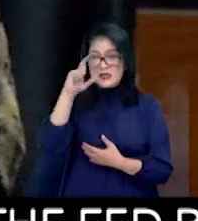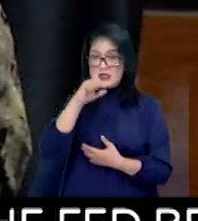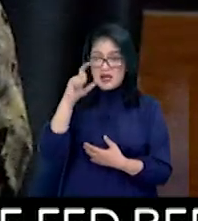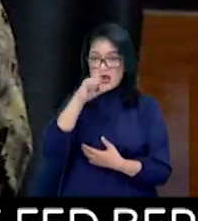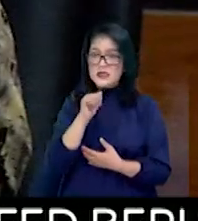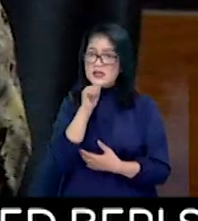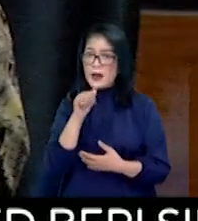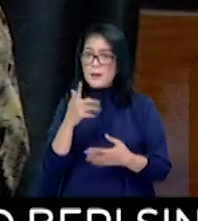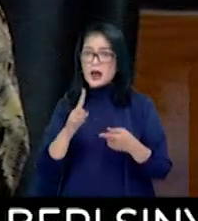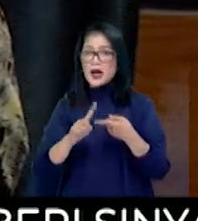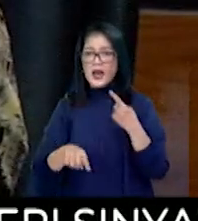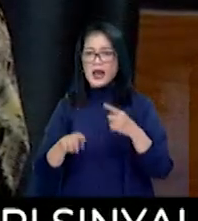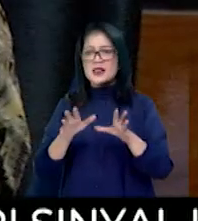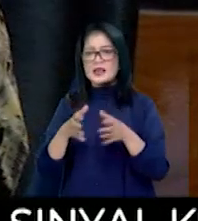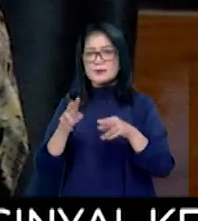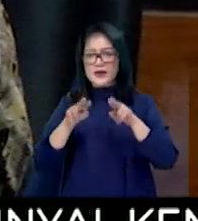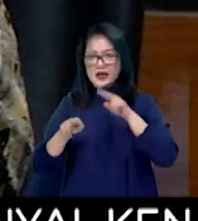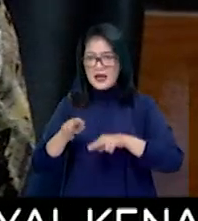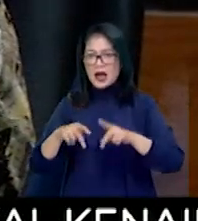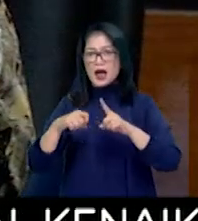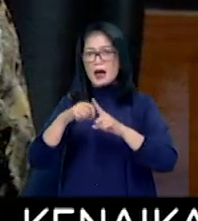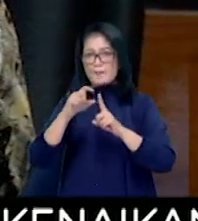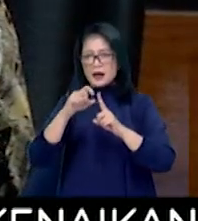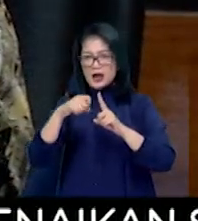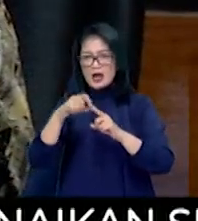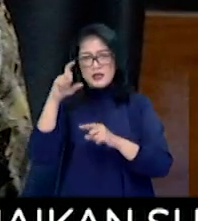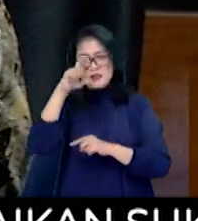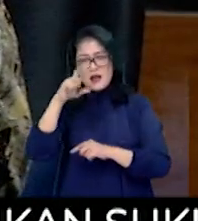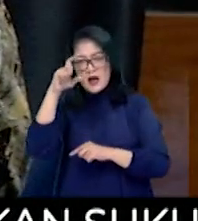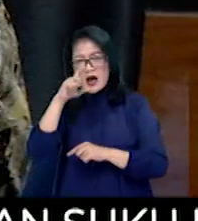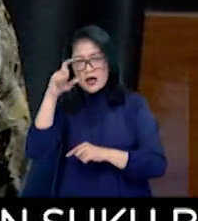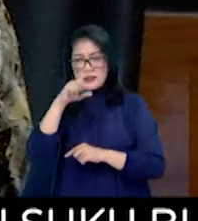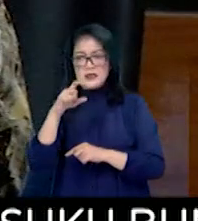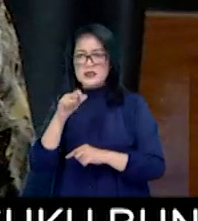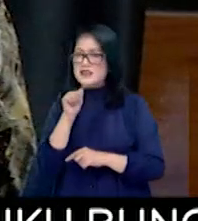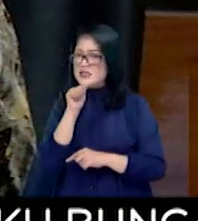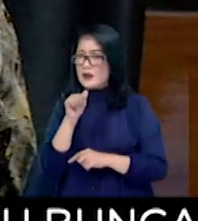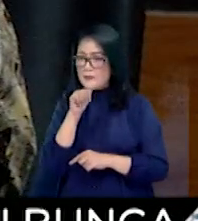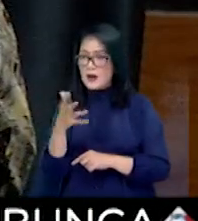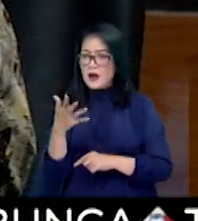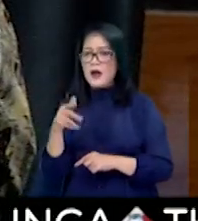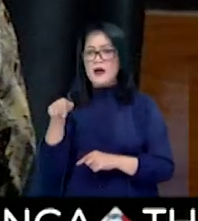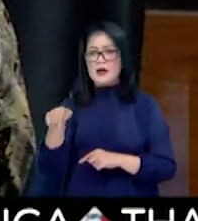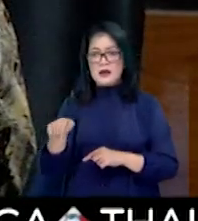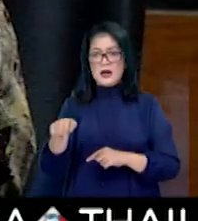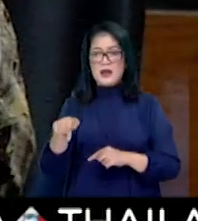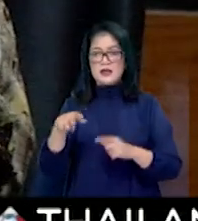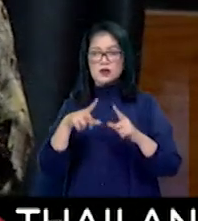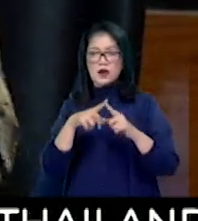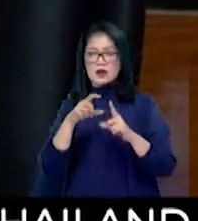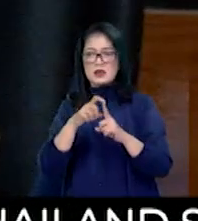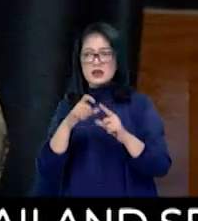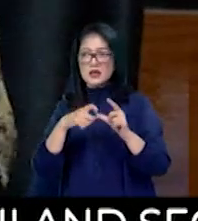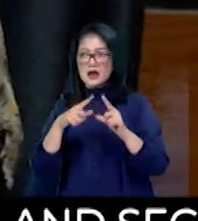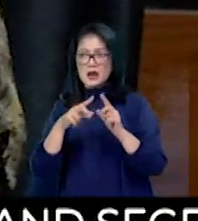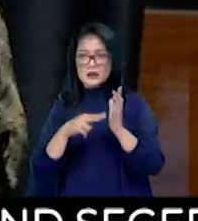orang yang diduga memiliki pengaruh di KPK. Melalui Radian Nasar dan Saiful Bahri, yang adalah warga